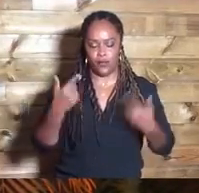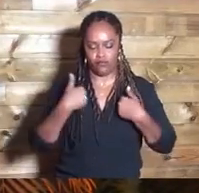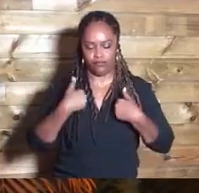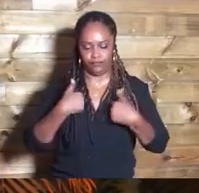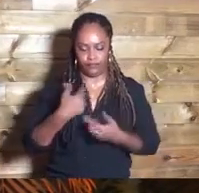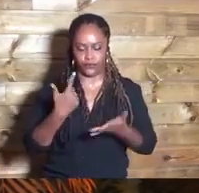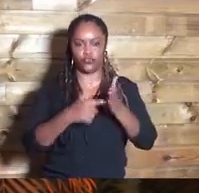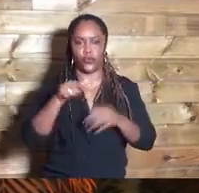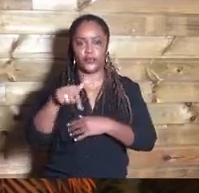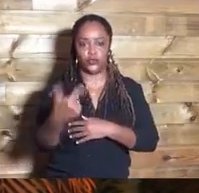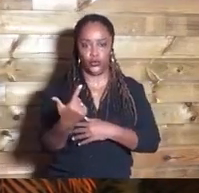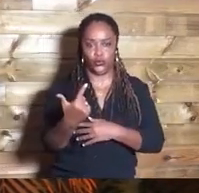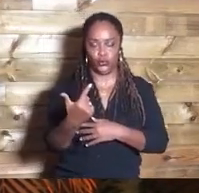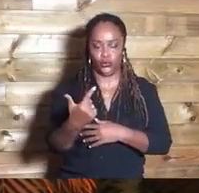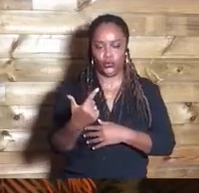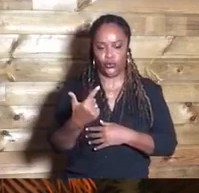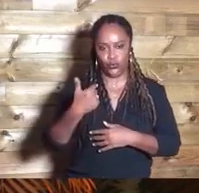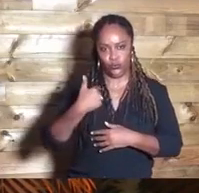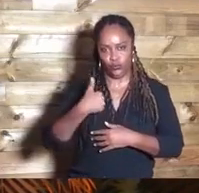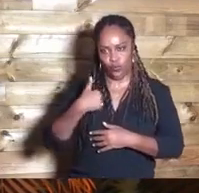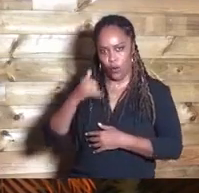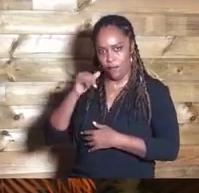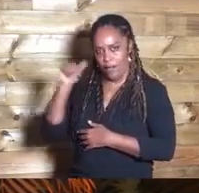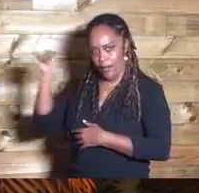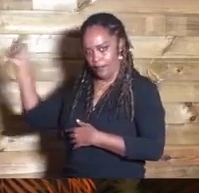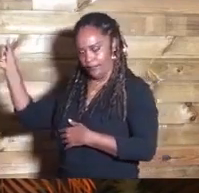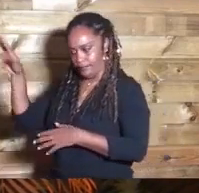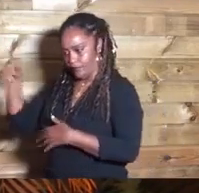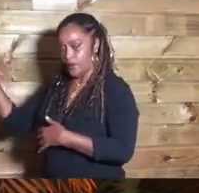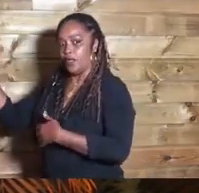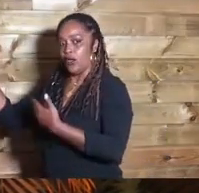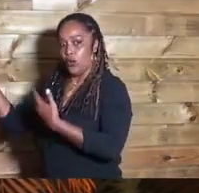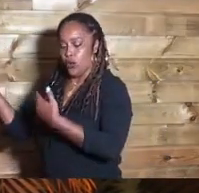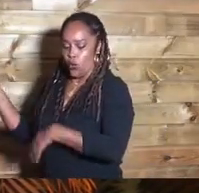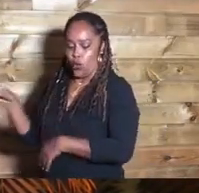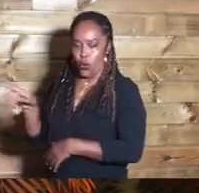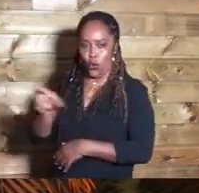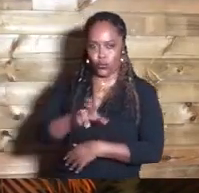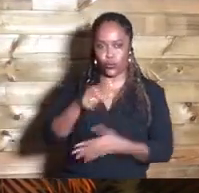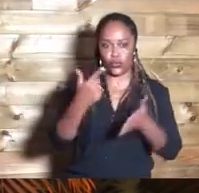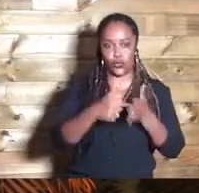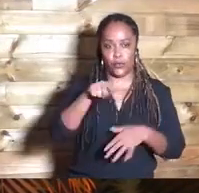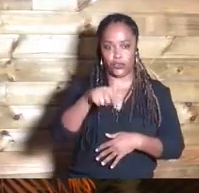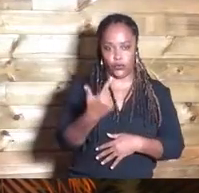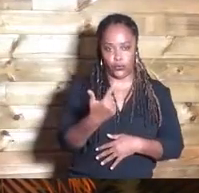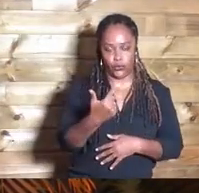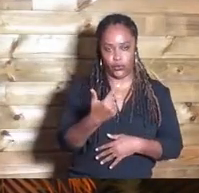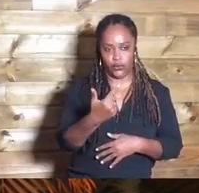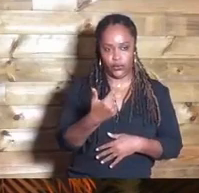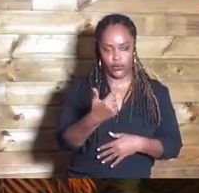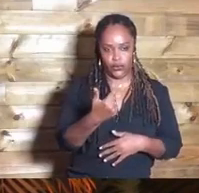qu'un désirat-il il est à désirat ni plus espèce végétale qui l'ensemble à la France. Bastien ni plus qu'il